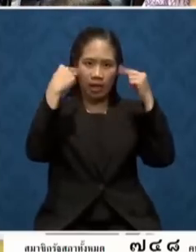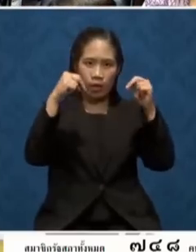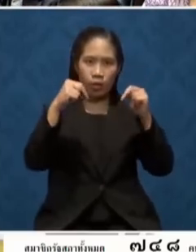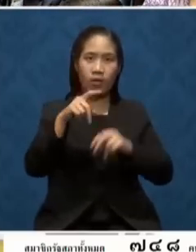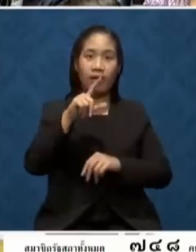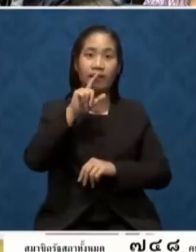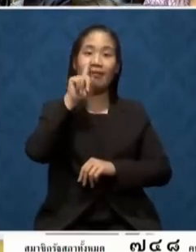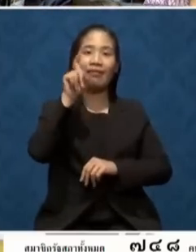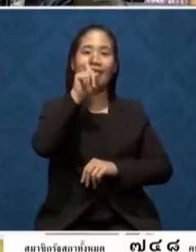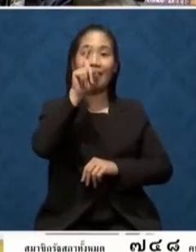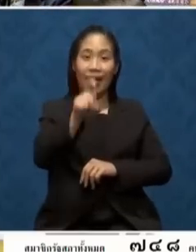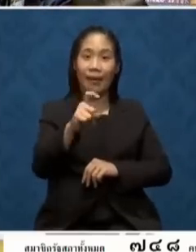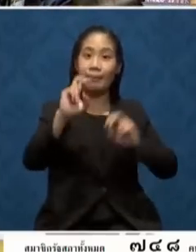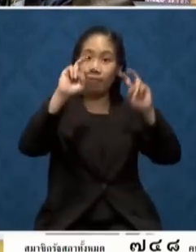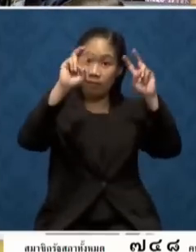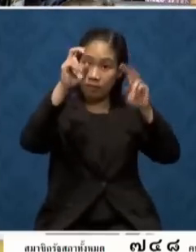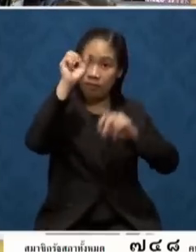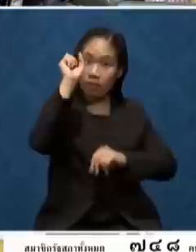ยัติ